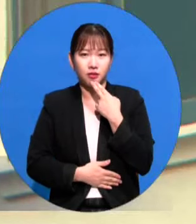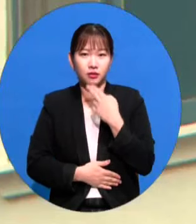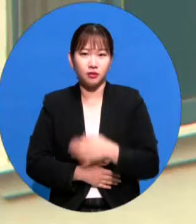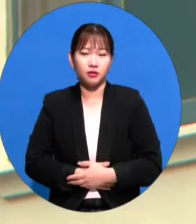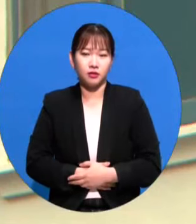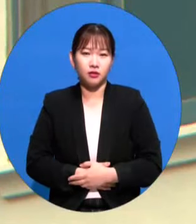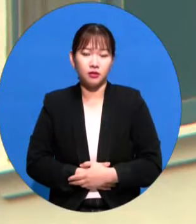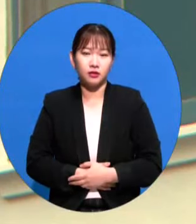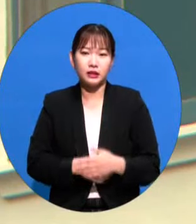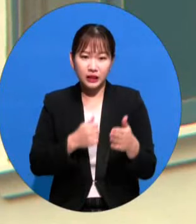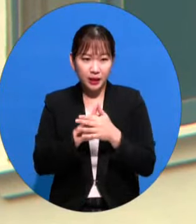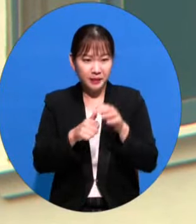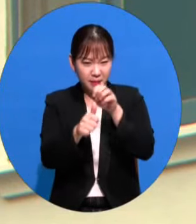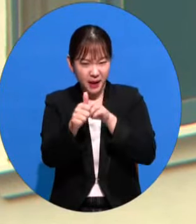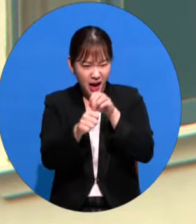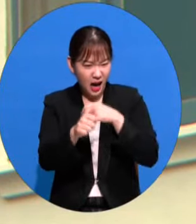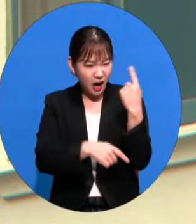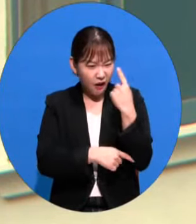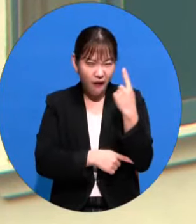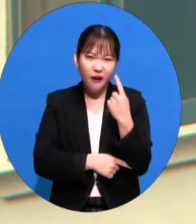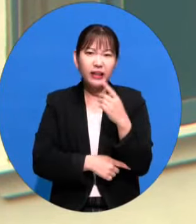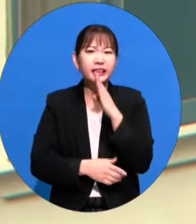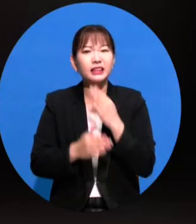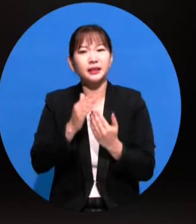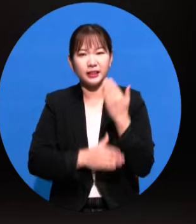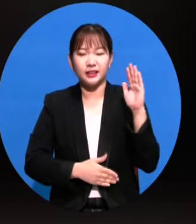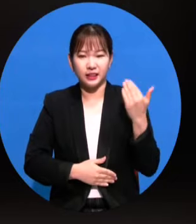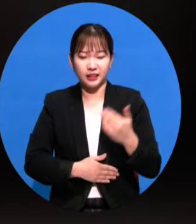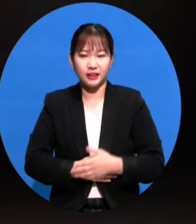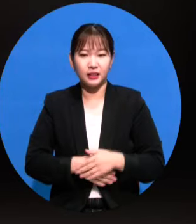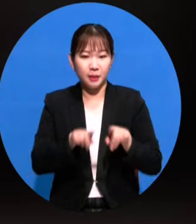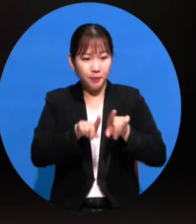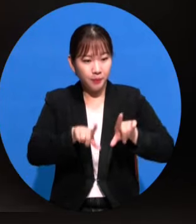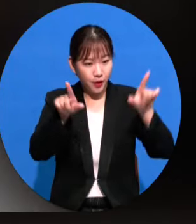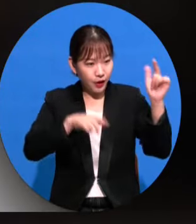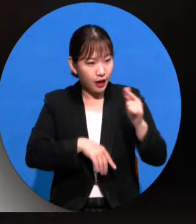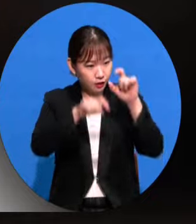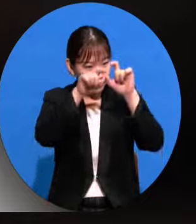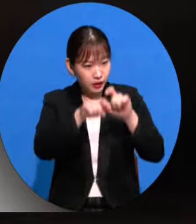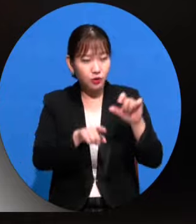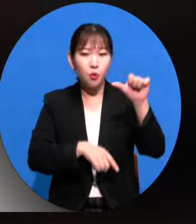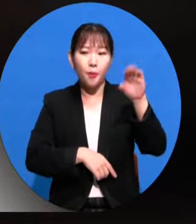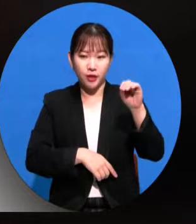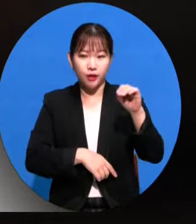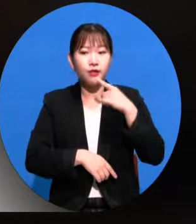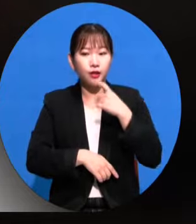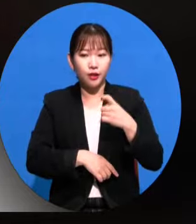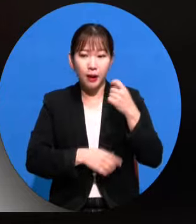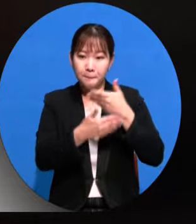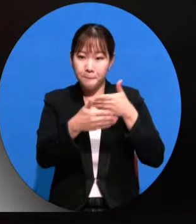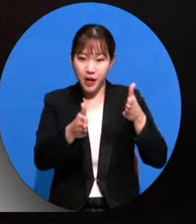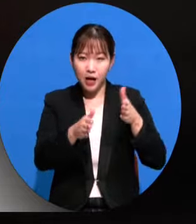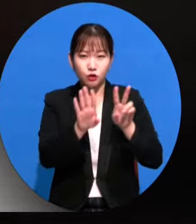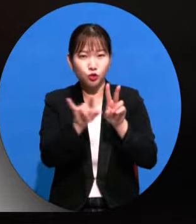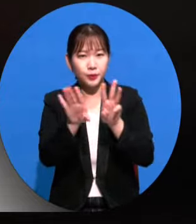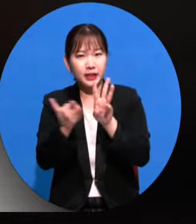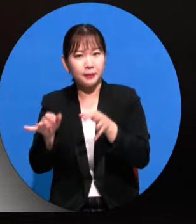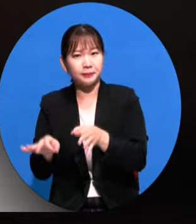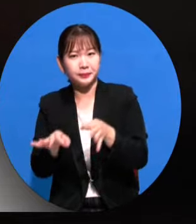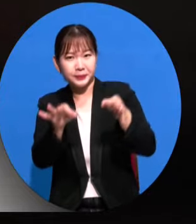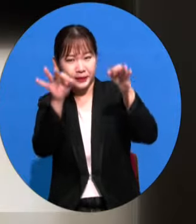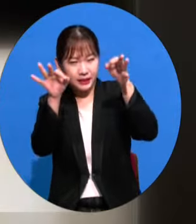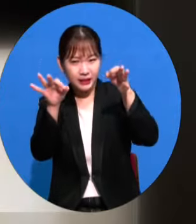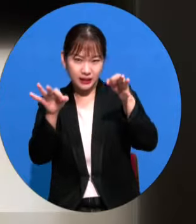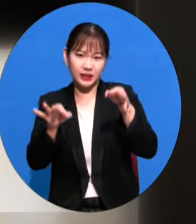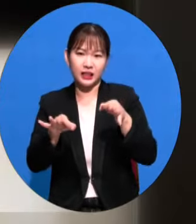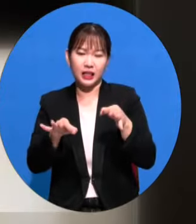없습니다. 그러다 보니 바가지 요금 우려도 현실화됐습니다. 평일 하루 기준 5만 원이던 목포 지역 숙박료는 두세 배가량 높아져